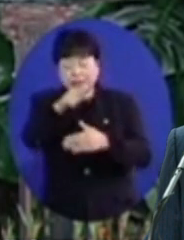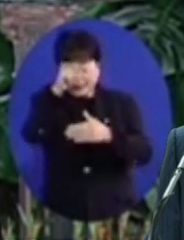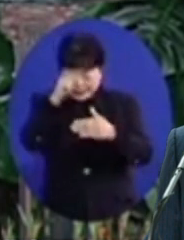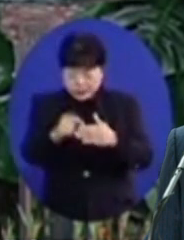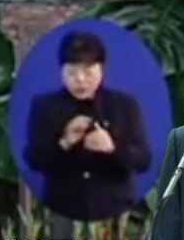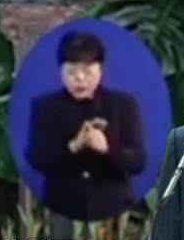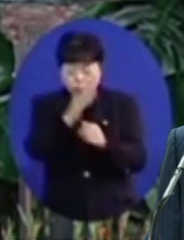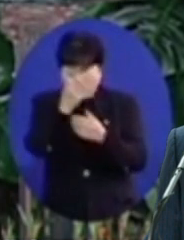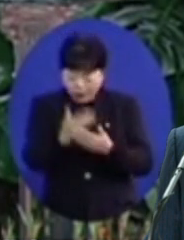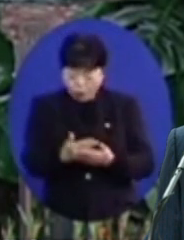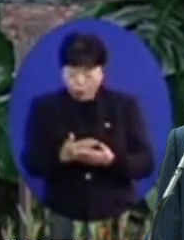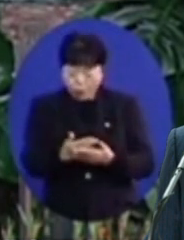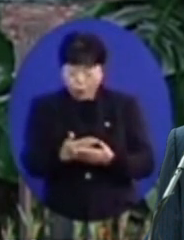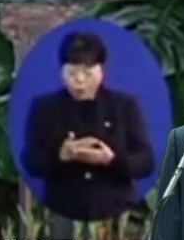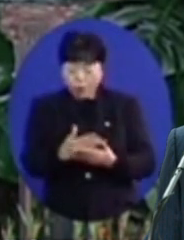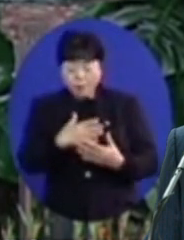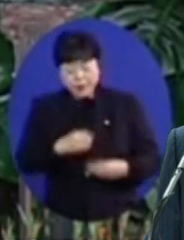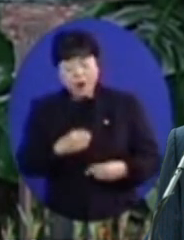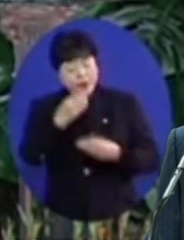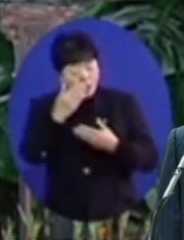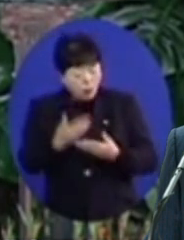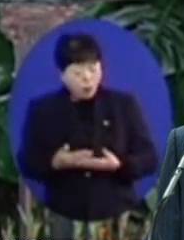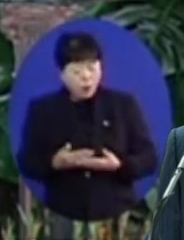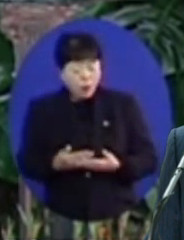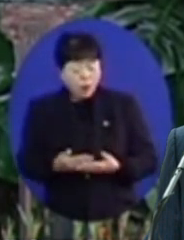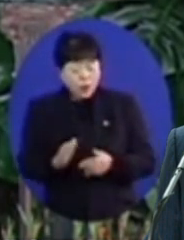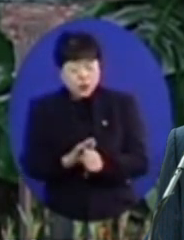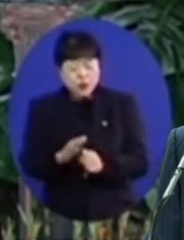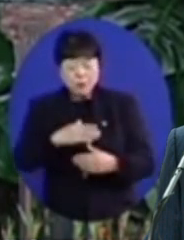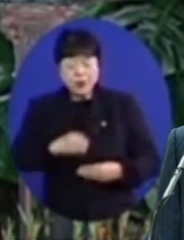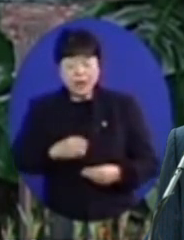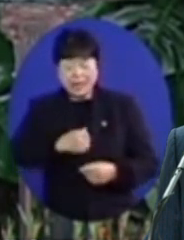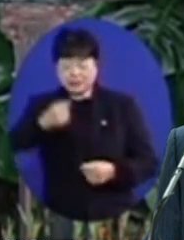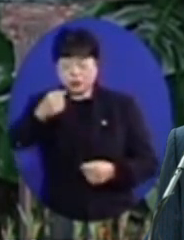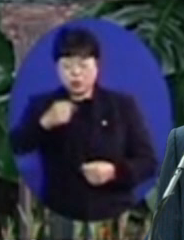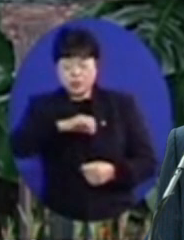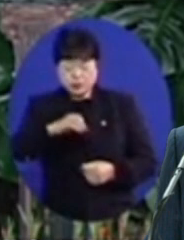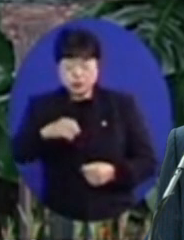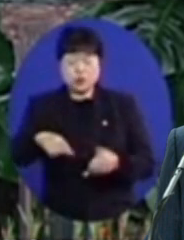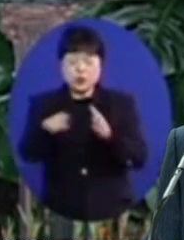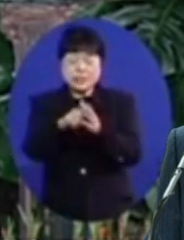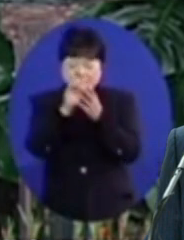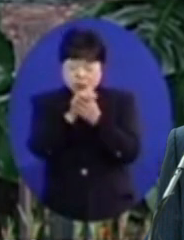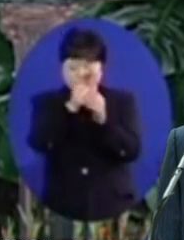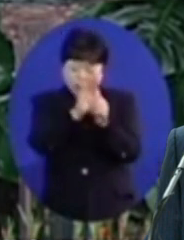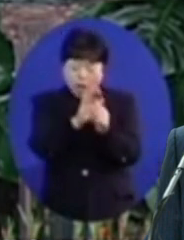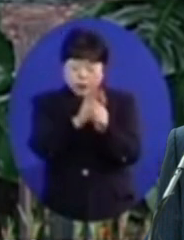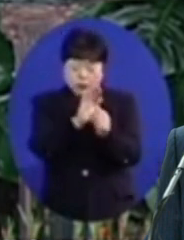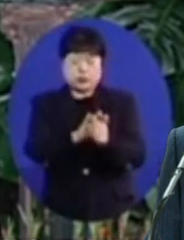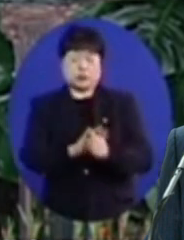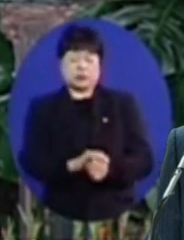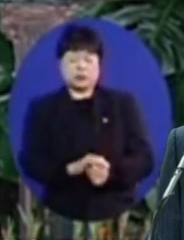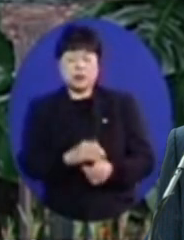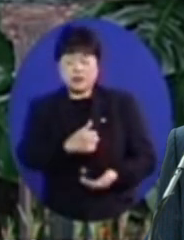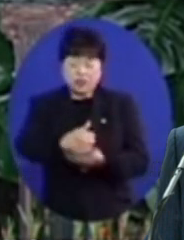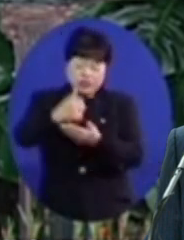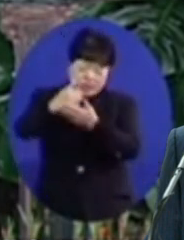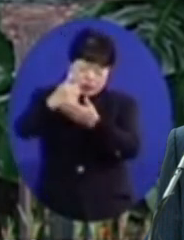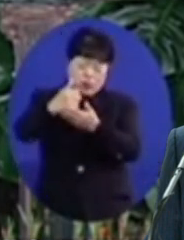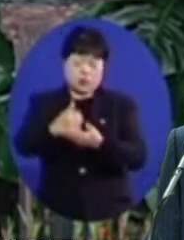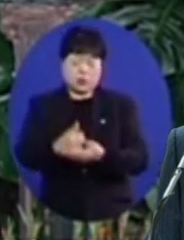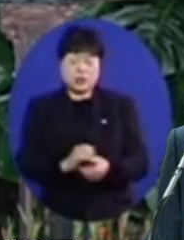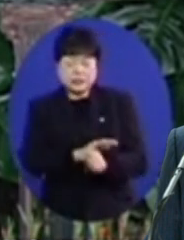위로를 받고 평안을 얻고 그 위로와 평안을 가지고 이웃을 위해서 기도해 드리고 도와주고 격려해 드리고